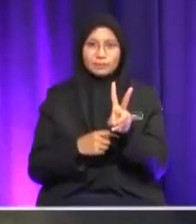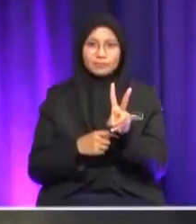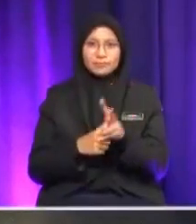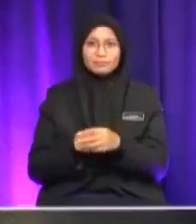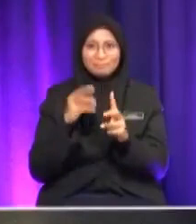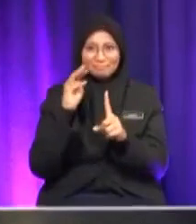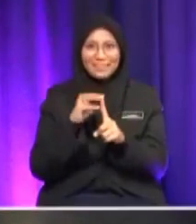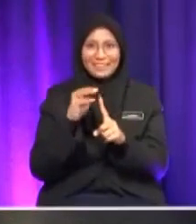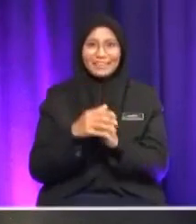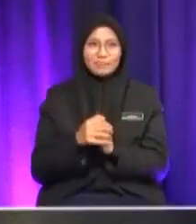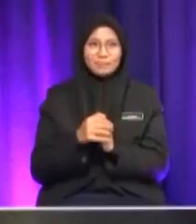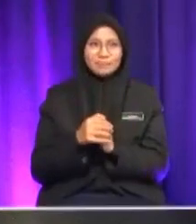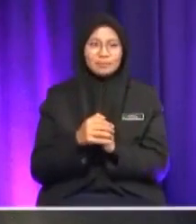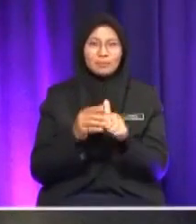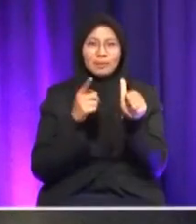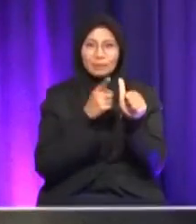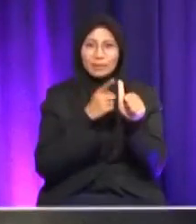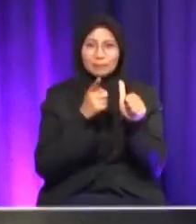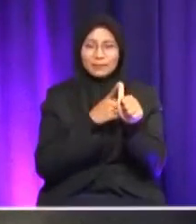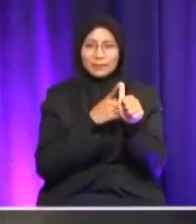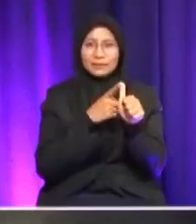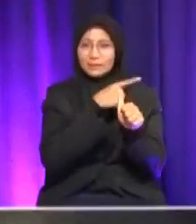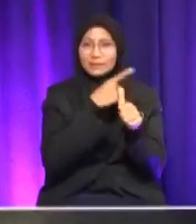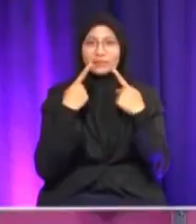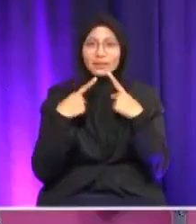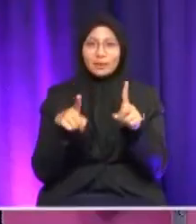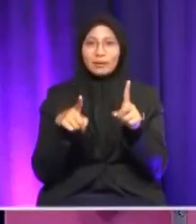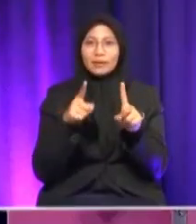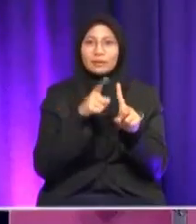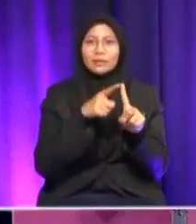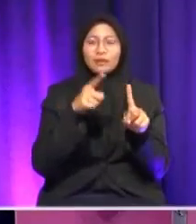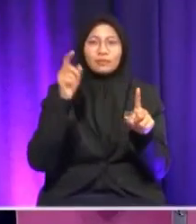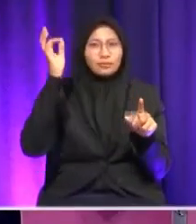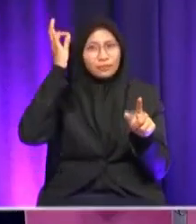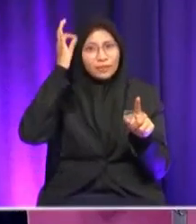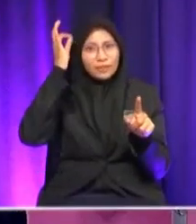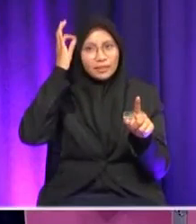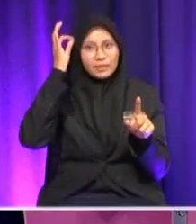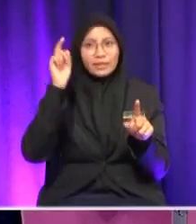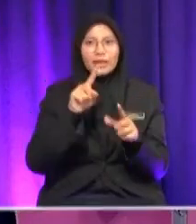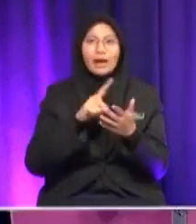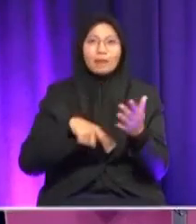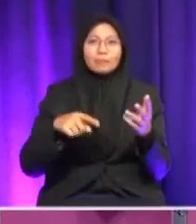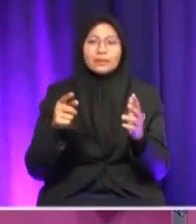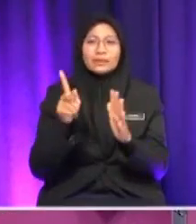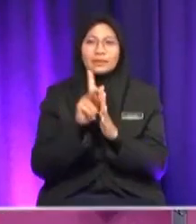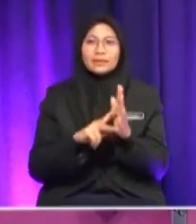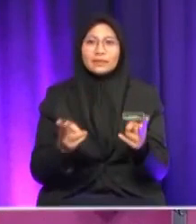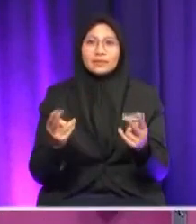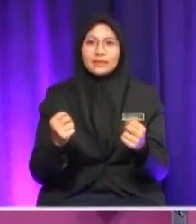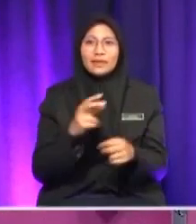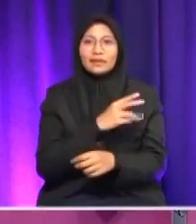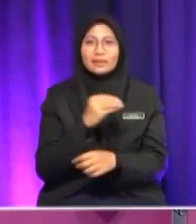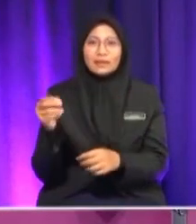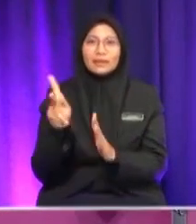pertama, Pritika telah pun menyatakan tentang kita perlu berfikir apa itu kehendak, apa itu keperluan, yang mana